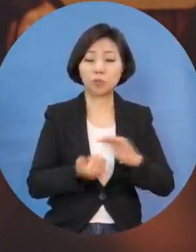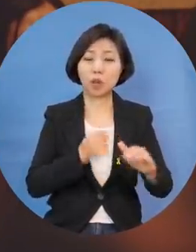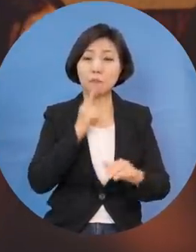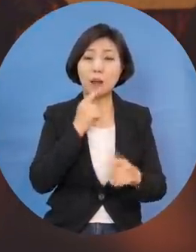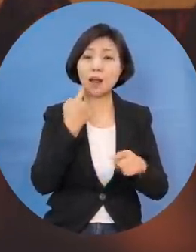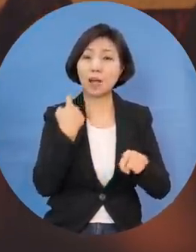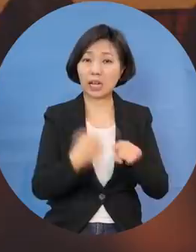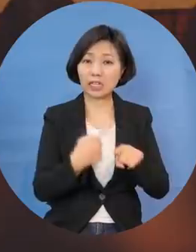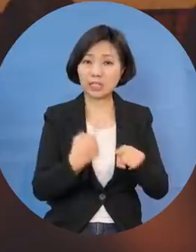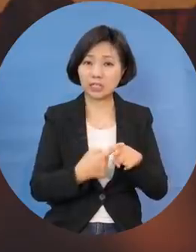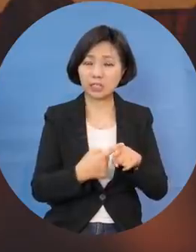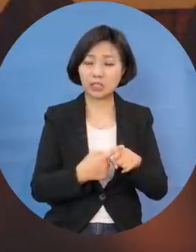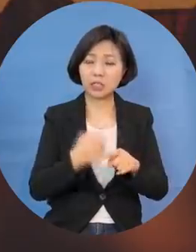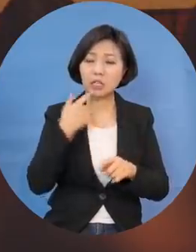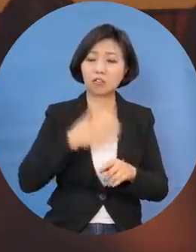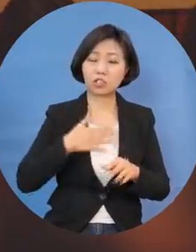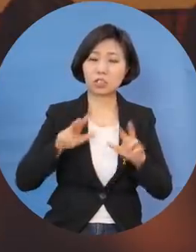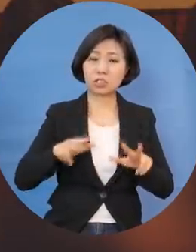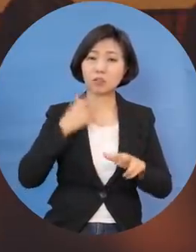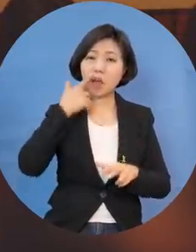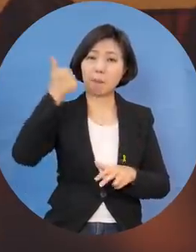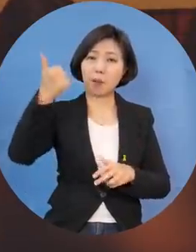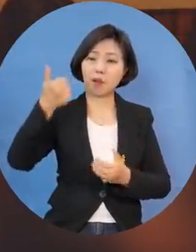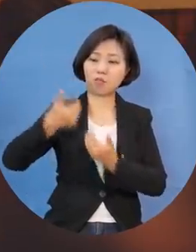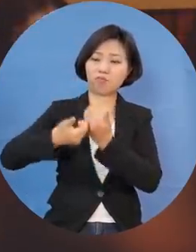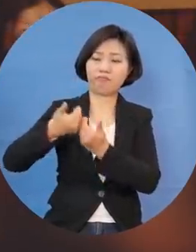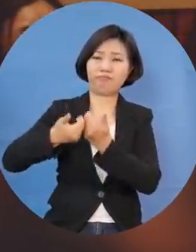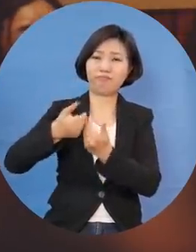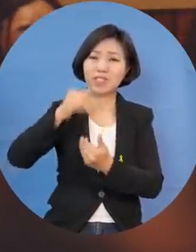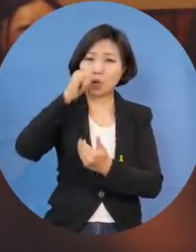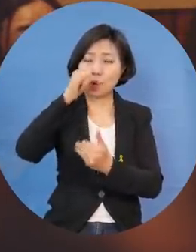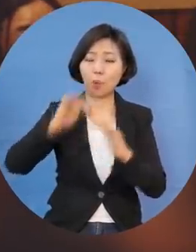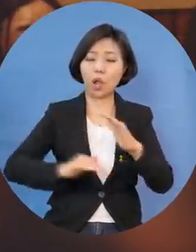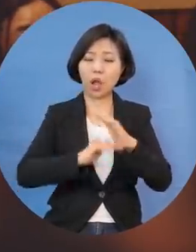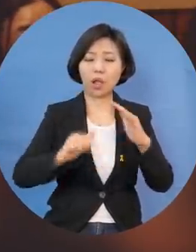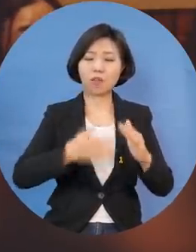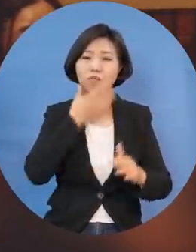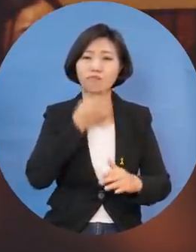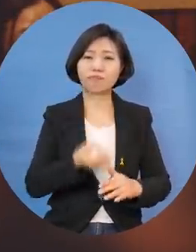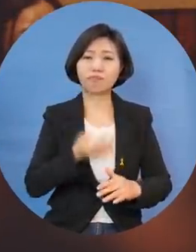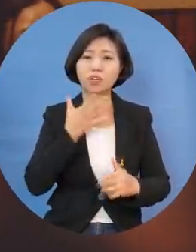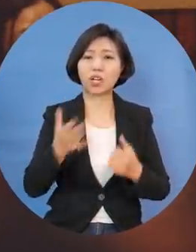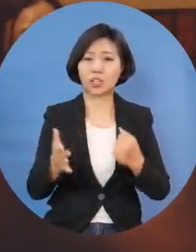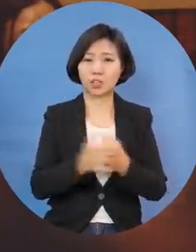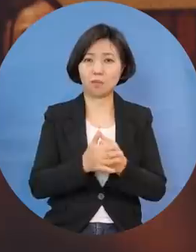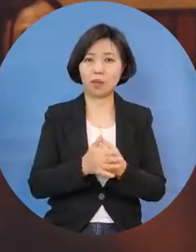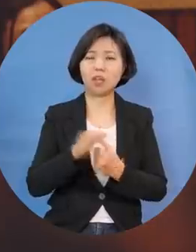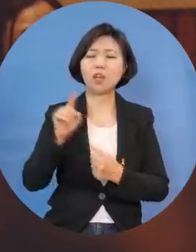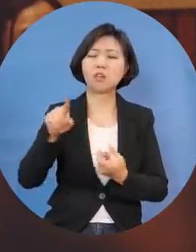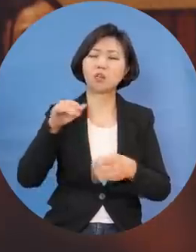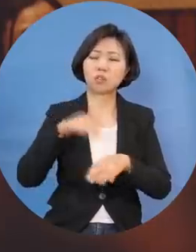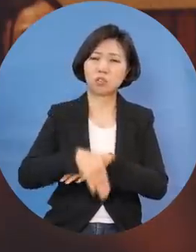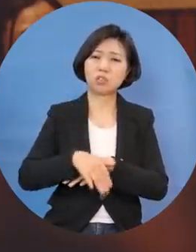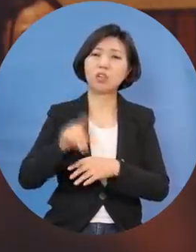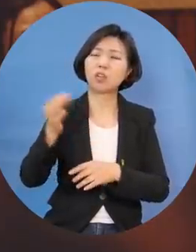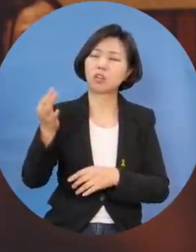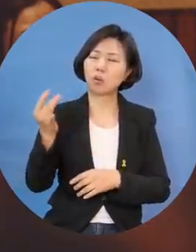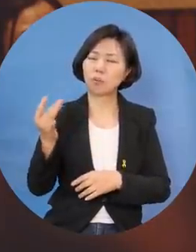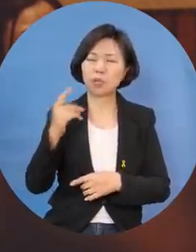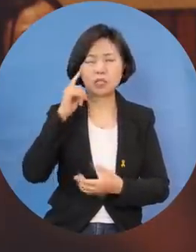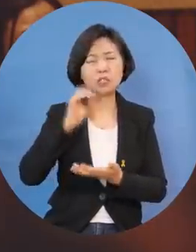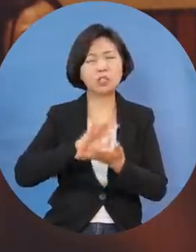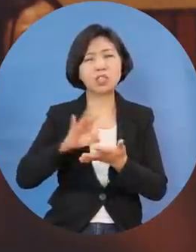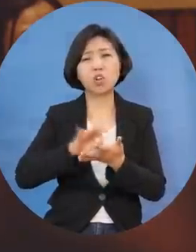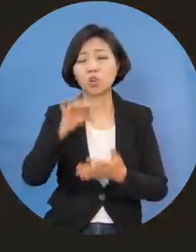저는 위에서도 언급했듯이 아버지하고 관계도 안 좋고 가정 환경이 불우했기 때문에 이런 점괘가 매우